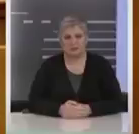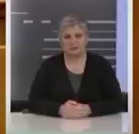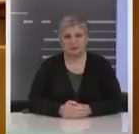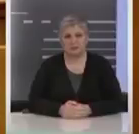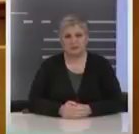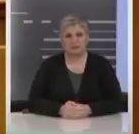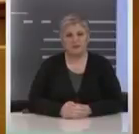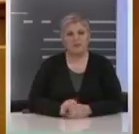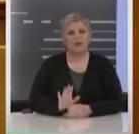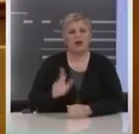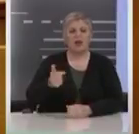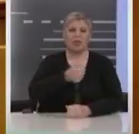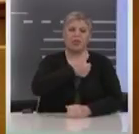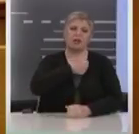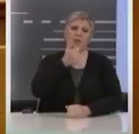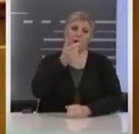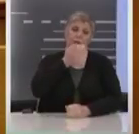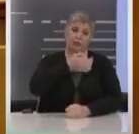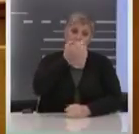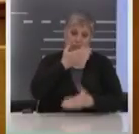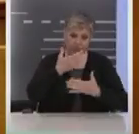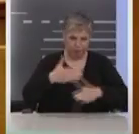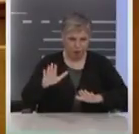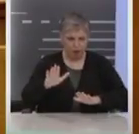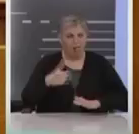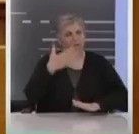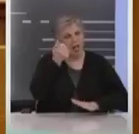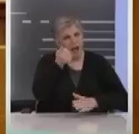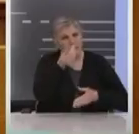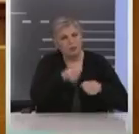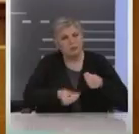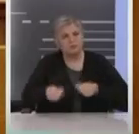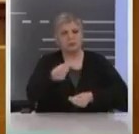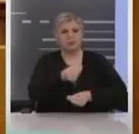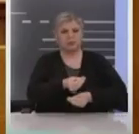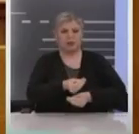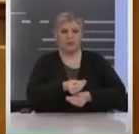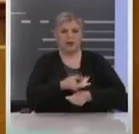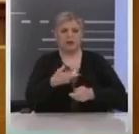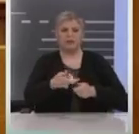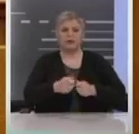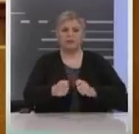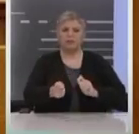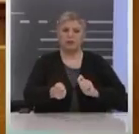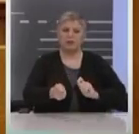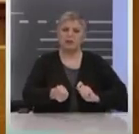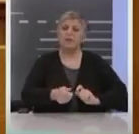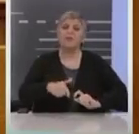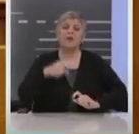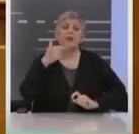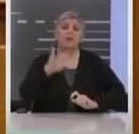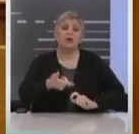Πέραν όμως όλων αυτών των μέτρων ενίσχυσης των πληγέντων, μέτρα που θα